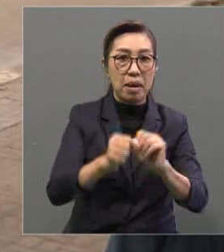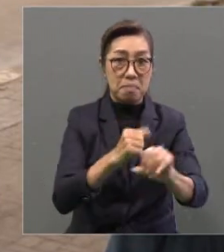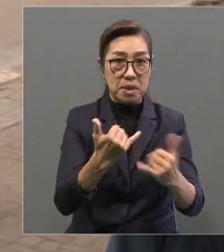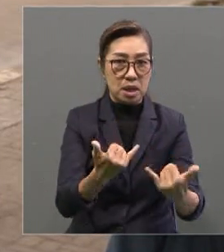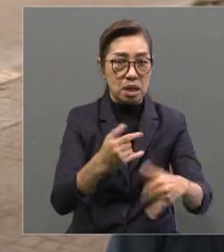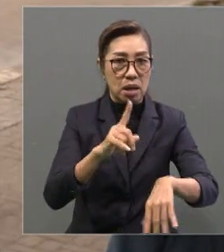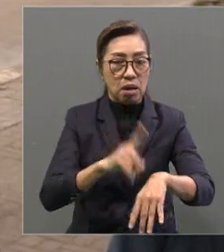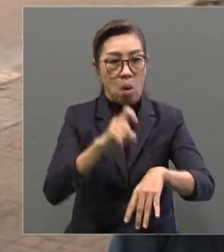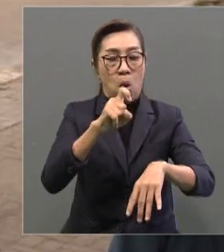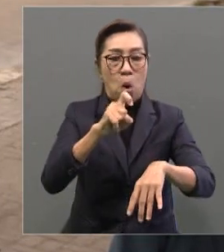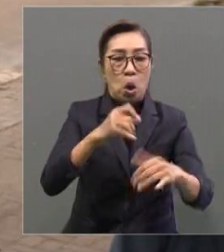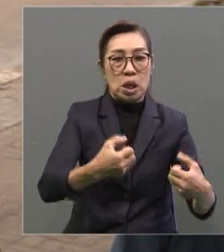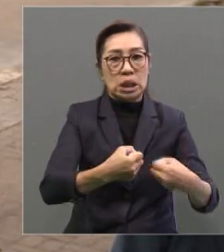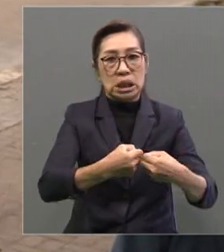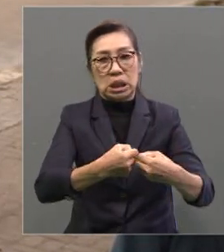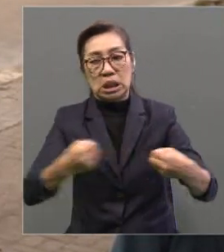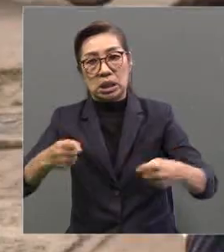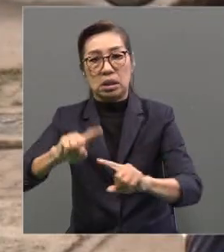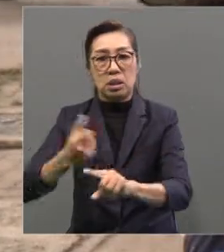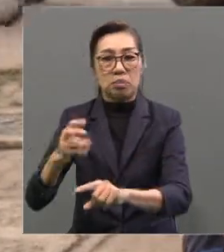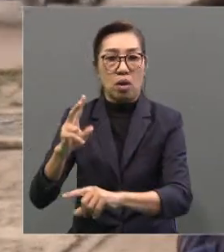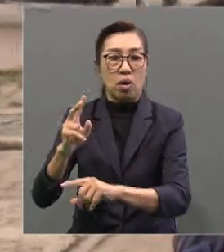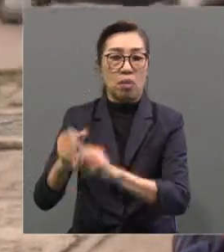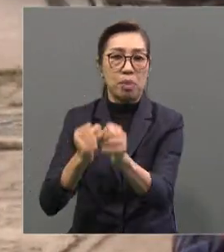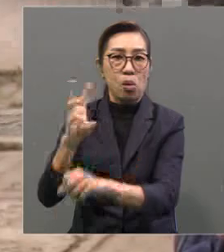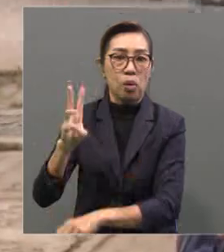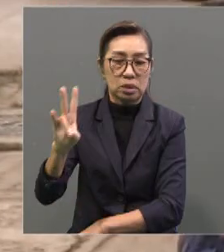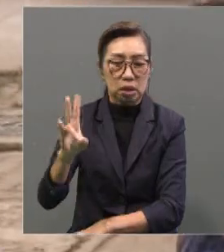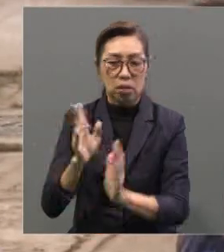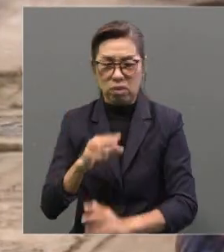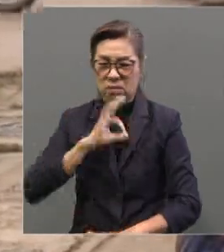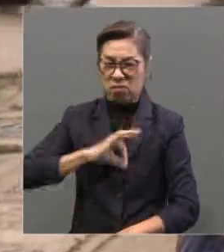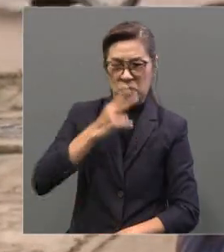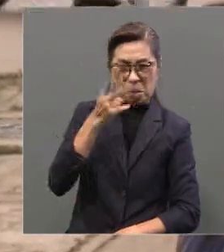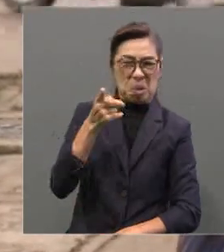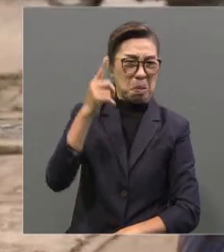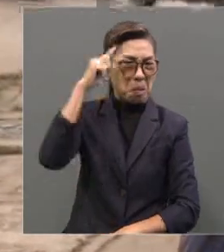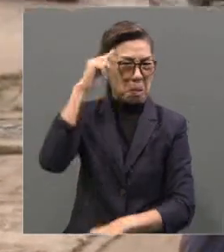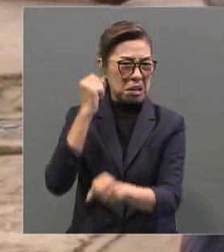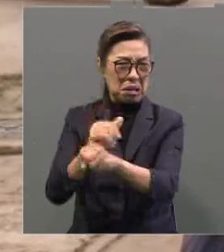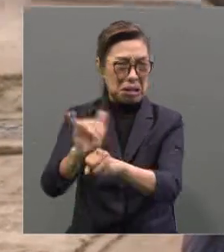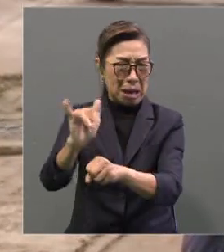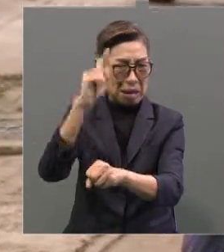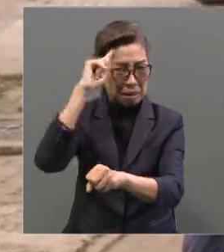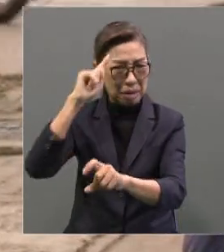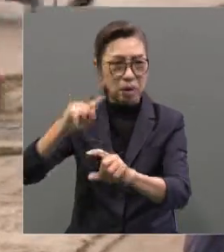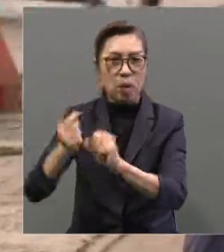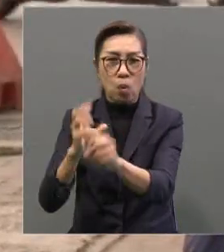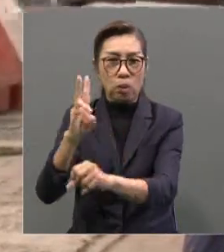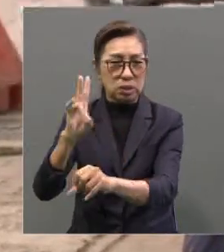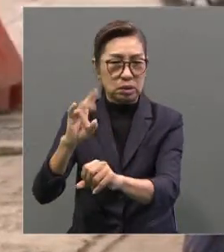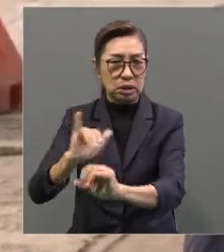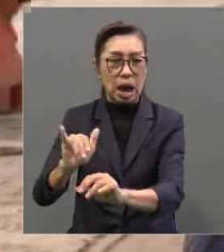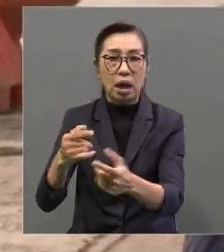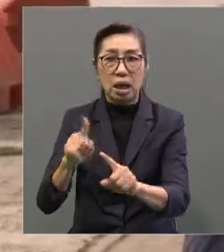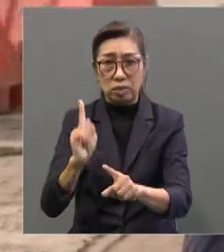ว่ามันจะยังไม่เสร็จน ะ มันรู้สึกว่ามันยังจะล่าช้าอยู่คือพอตรงนี้คือรถมันก็เลยติดไงติดอยู่แล้วตั้งแต่